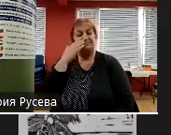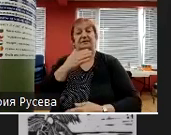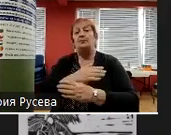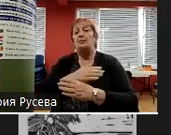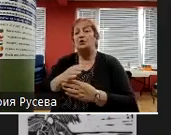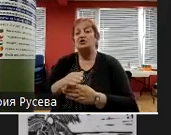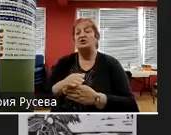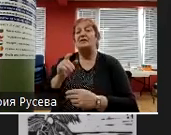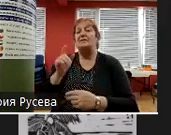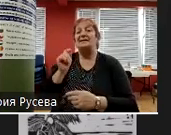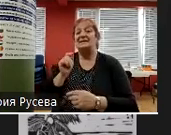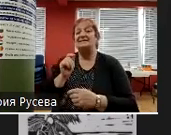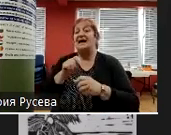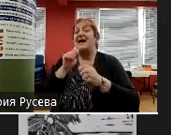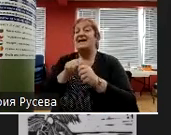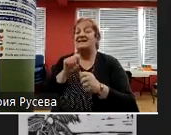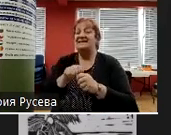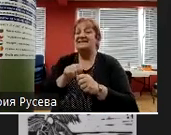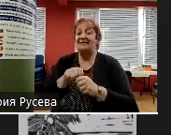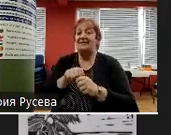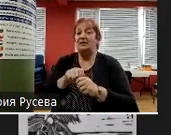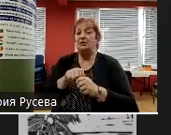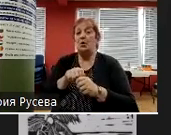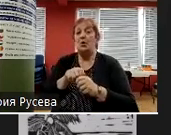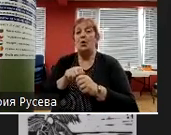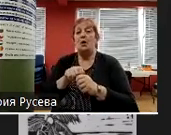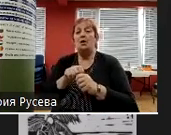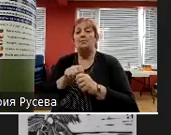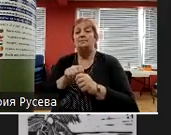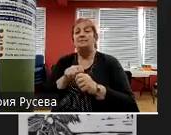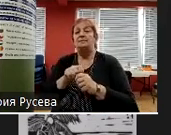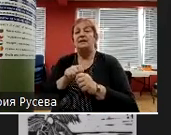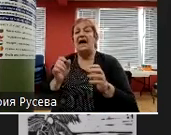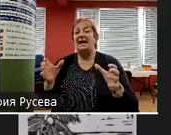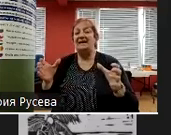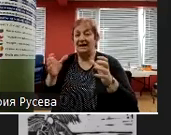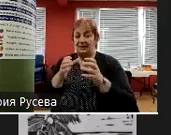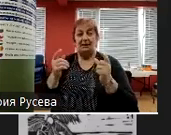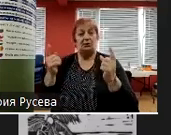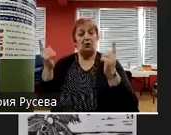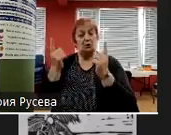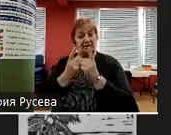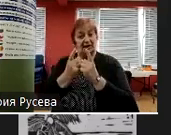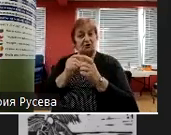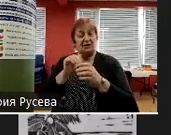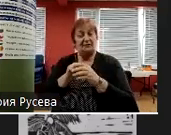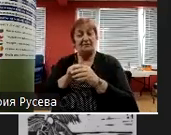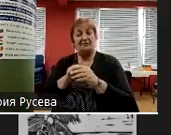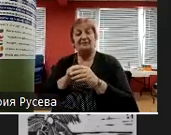Продължаваме с представянето на мероприятието и срещата в сайта